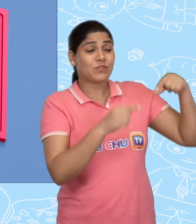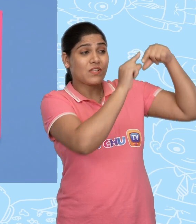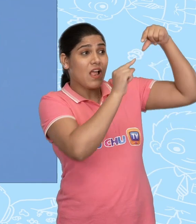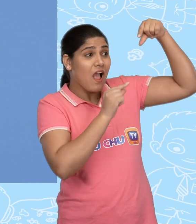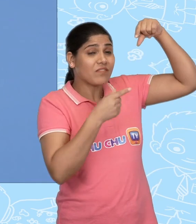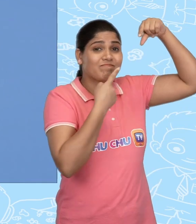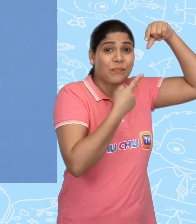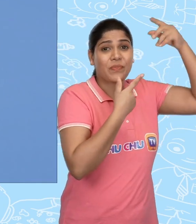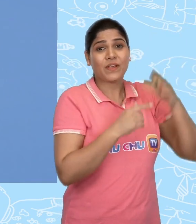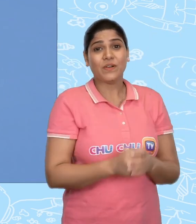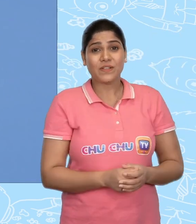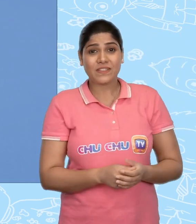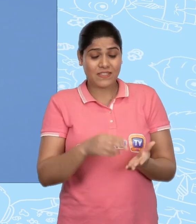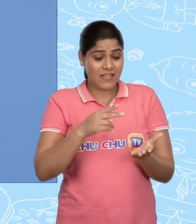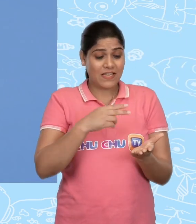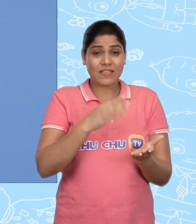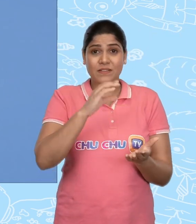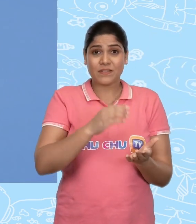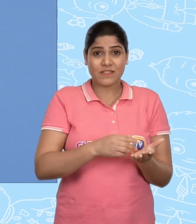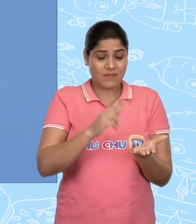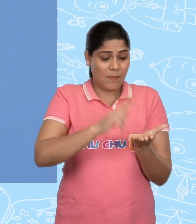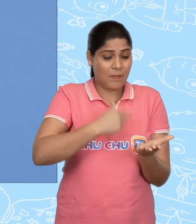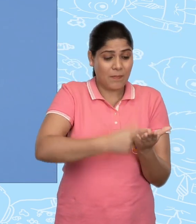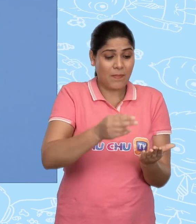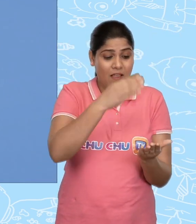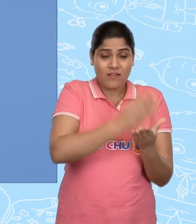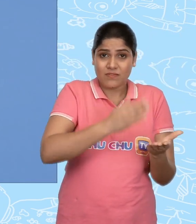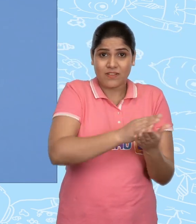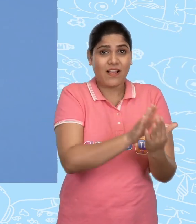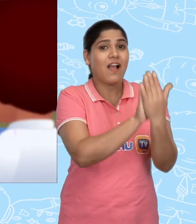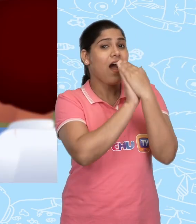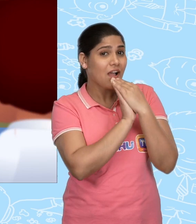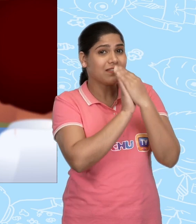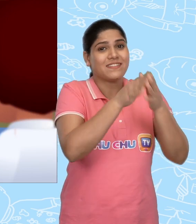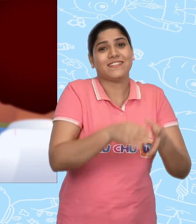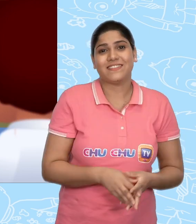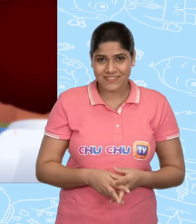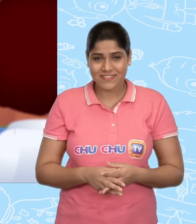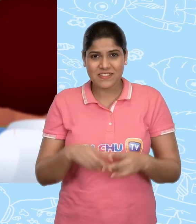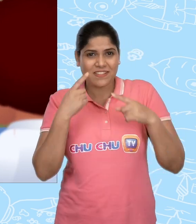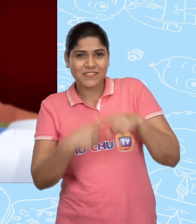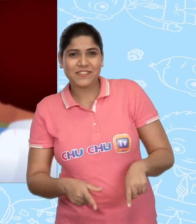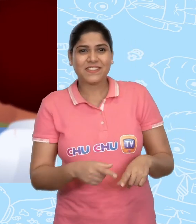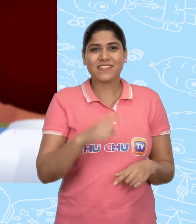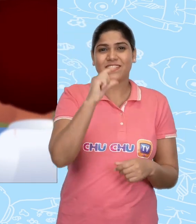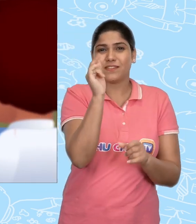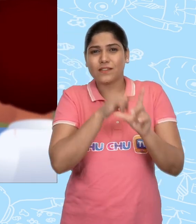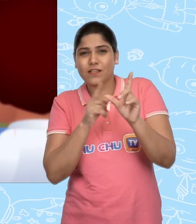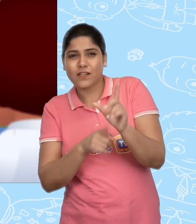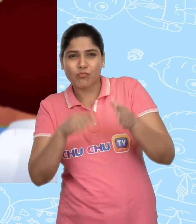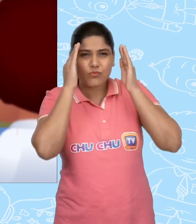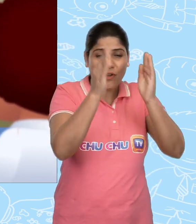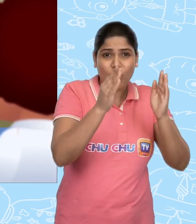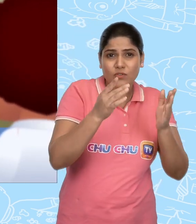उसे कुछ रसीले अंगूर दिए थे और एक पीनट बटर सैंडविच भी। पर कसली का